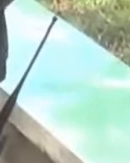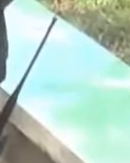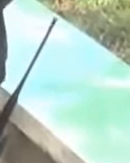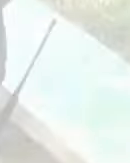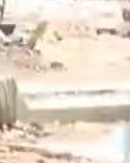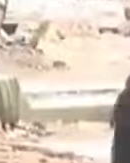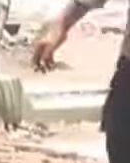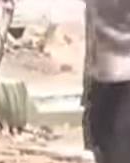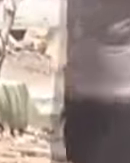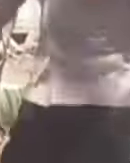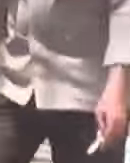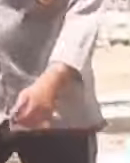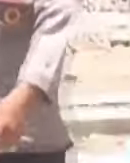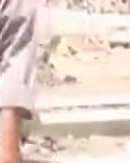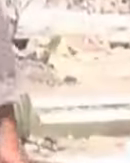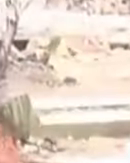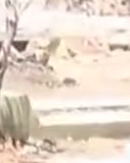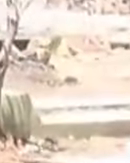Kira-kira berapa hari?